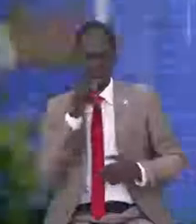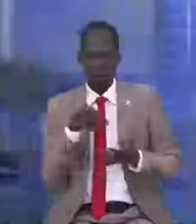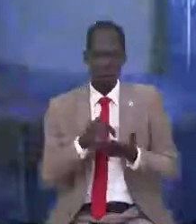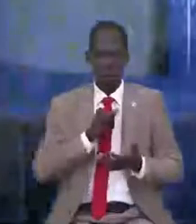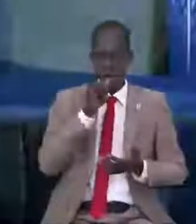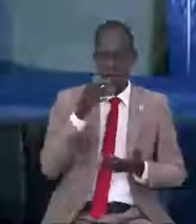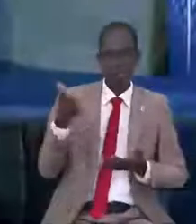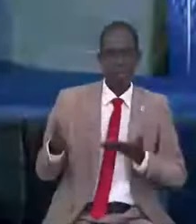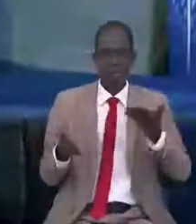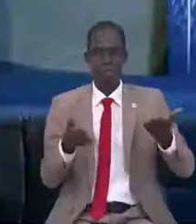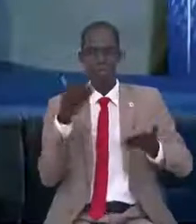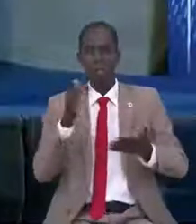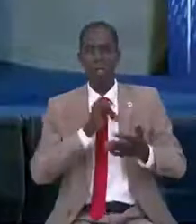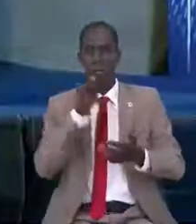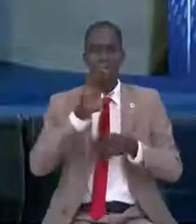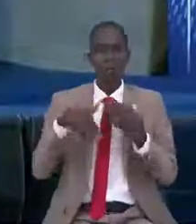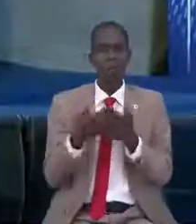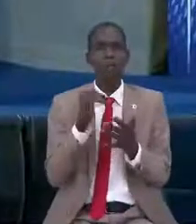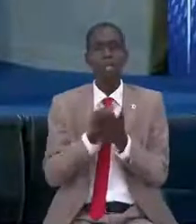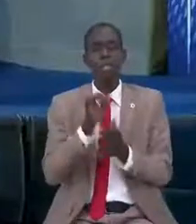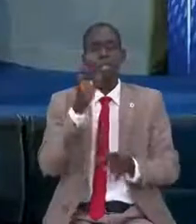cela, tu es ici, tu es là.